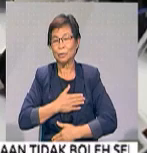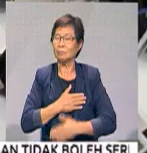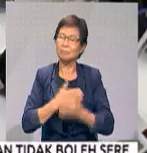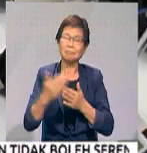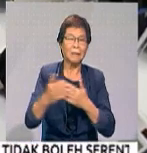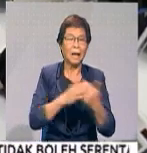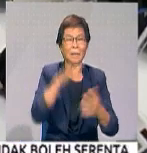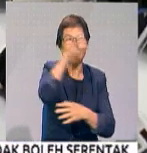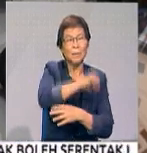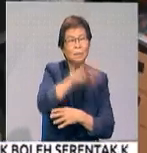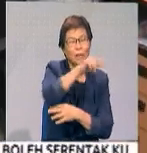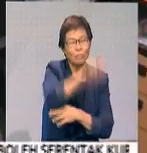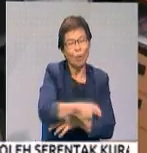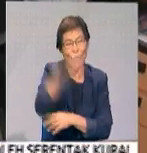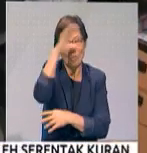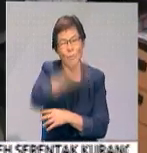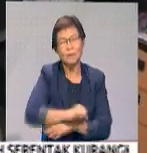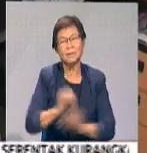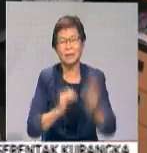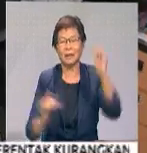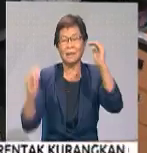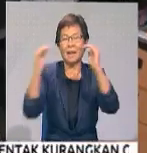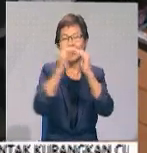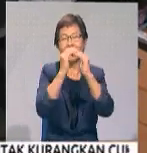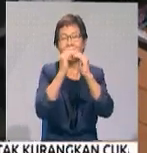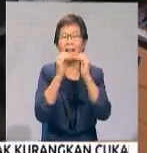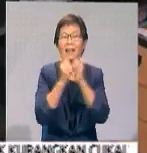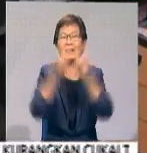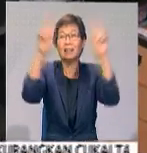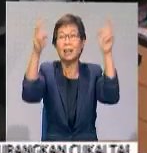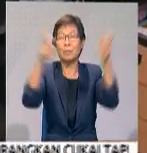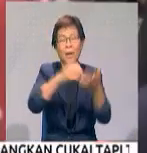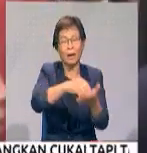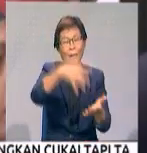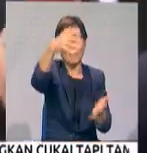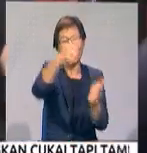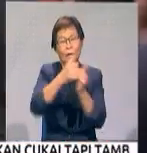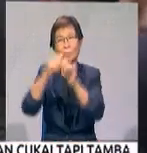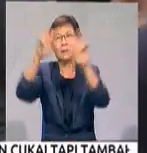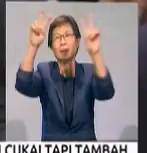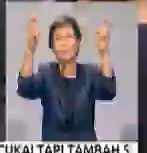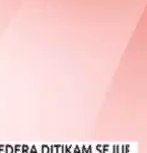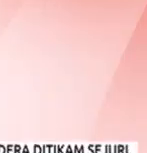ada yang tercicir, selari dengan temanya kemakmuran bersama.